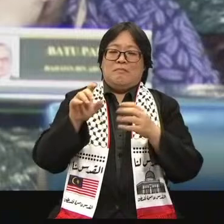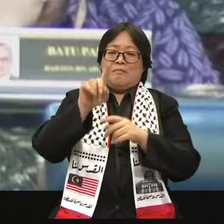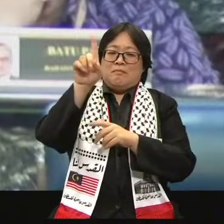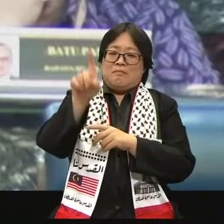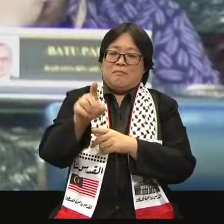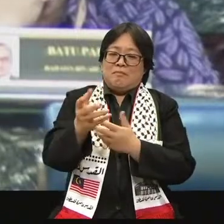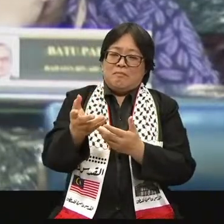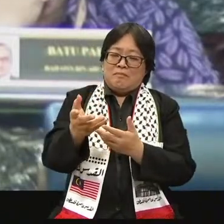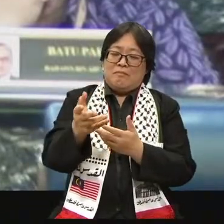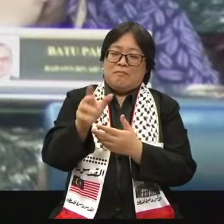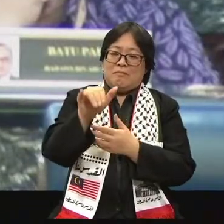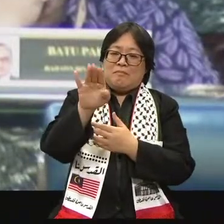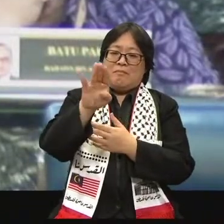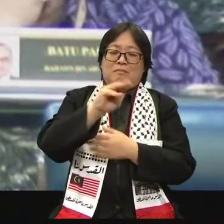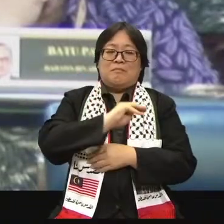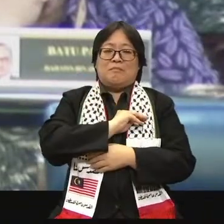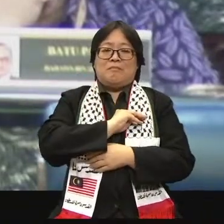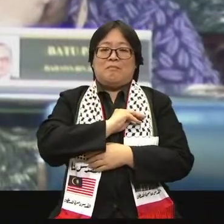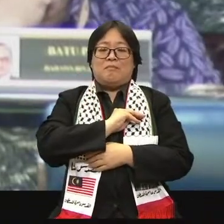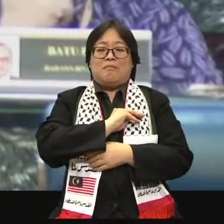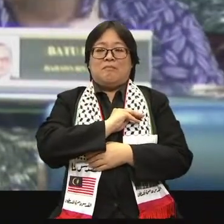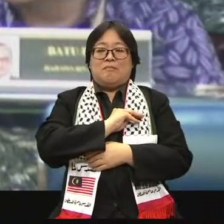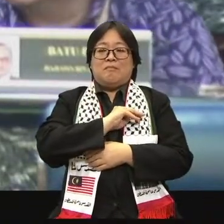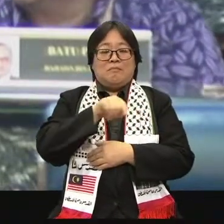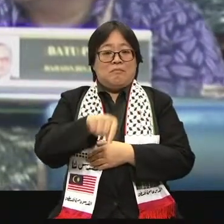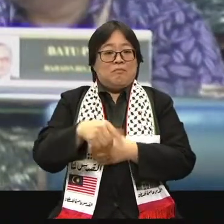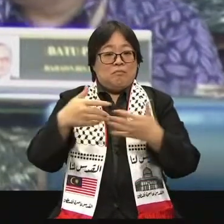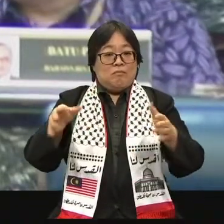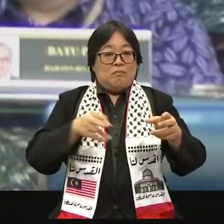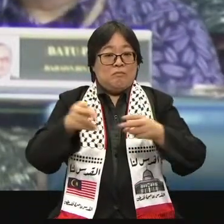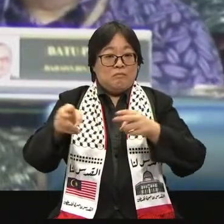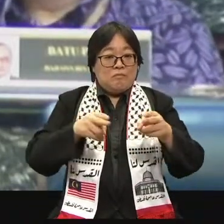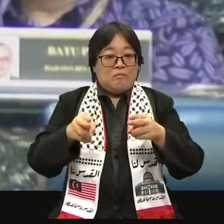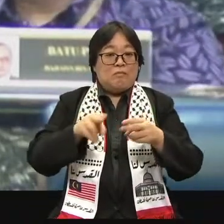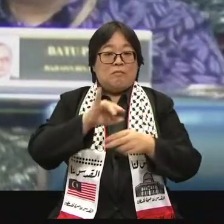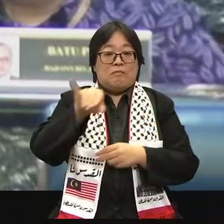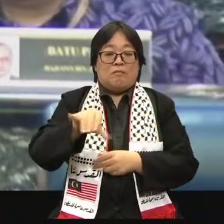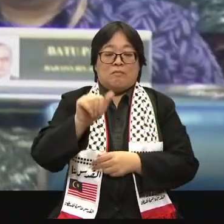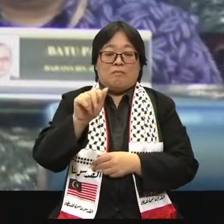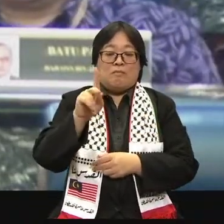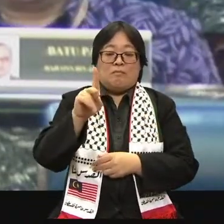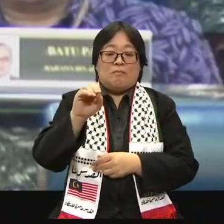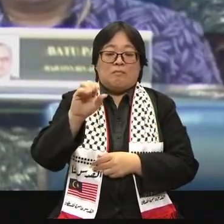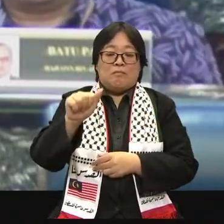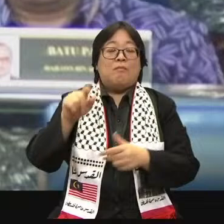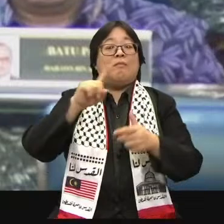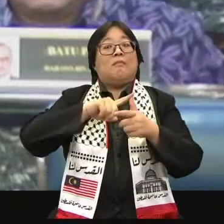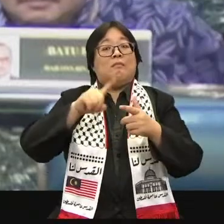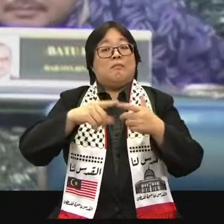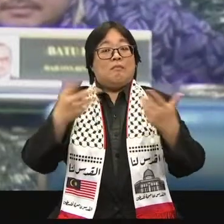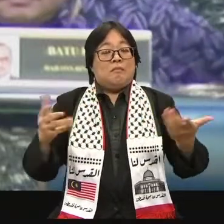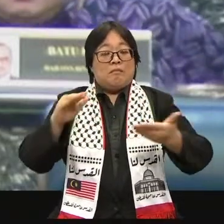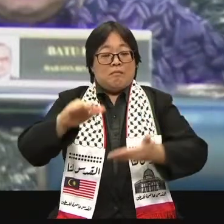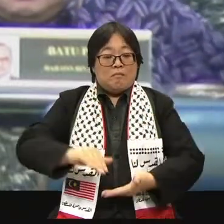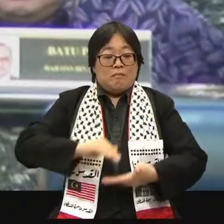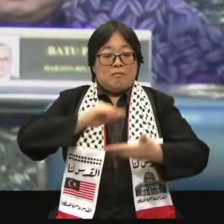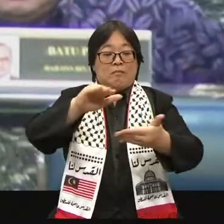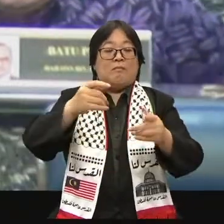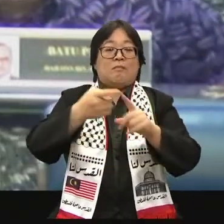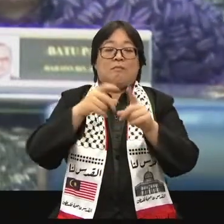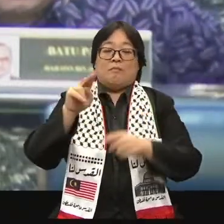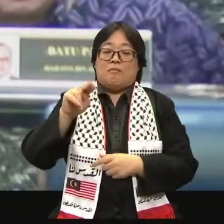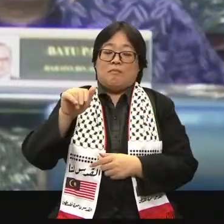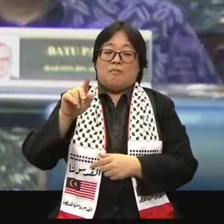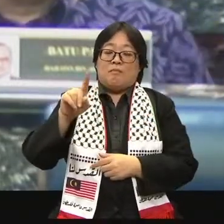bertanya pada yang berhormat menteri sama ada perkara ini diuruskan oleh jakwa ataupun di disalurkan terus daripada